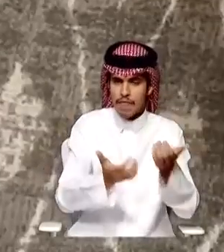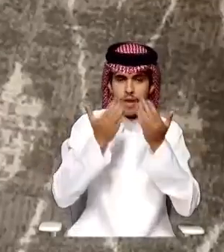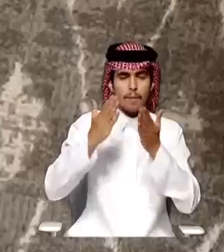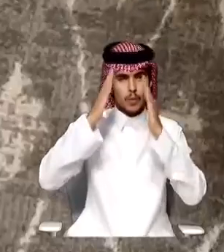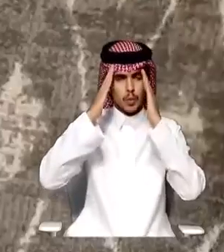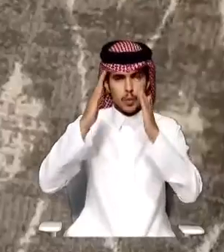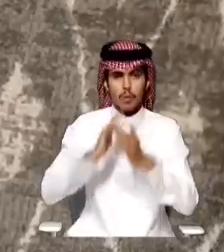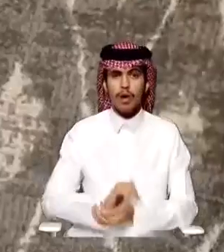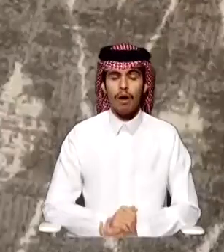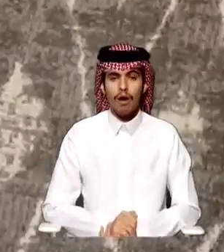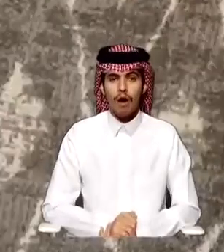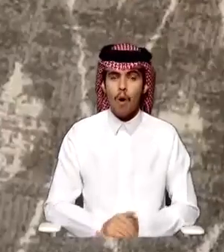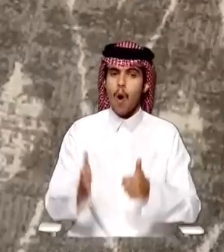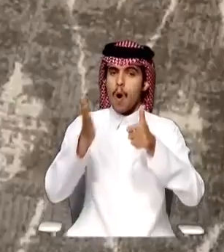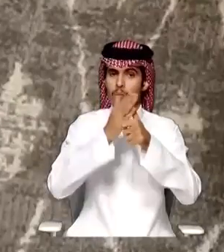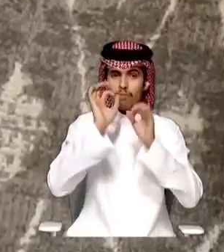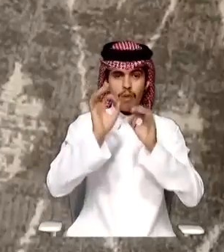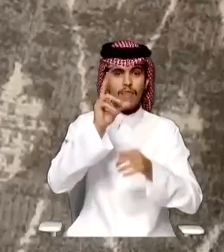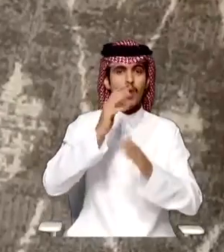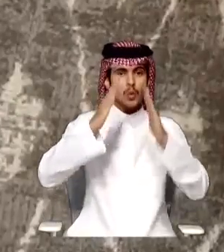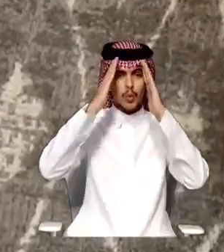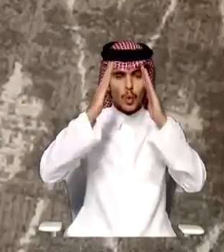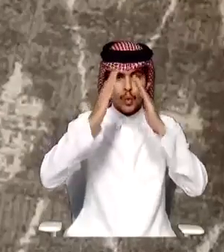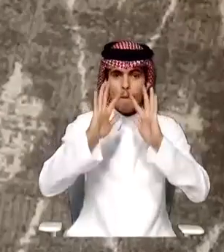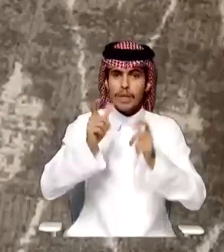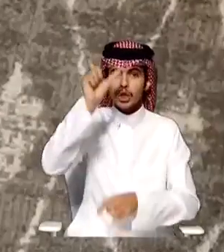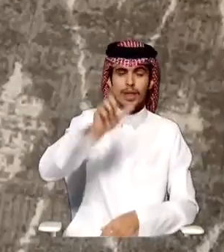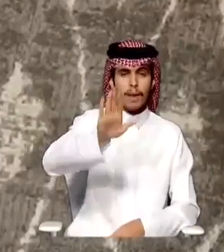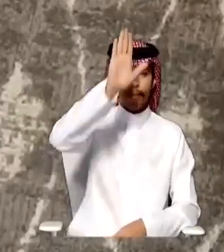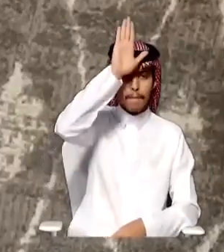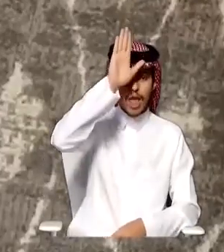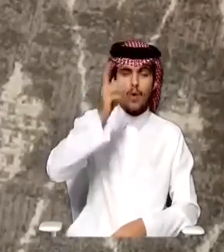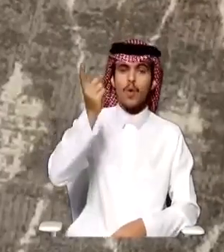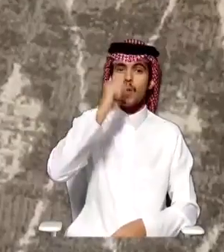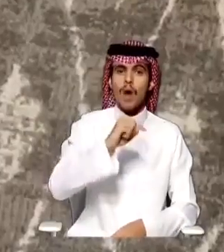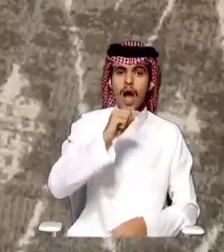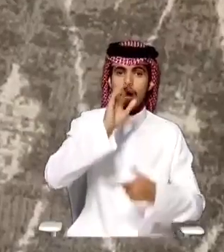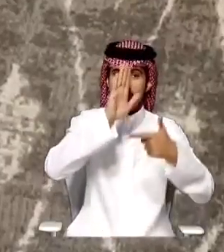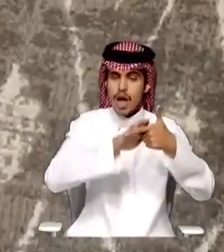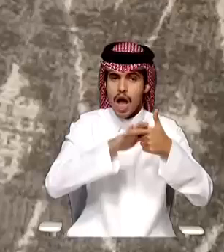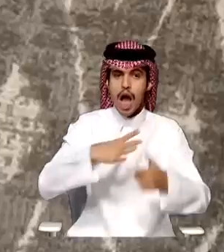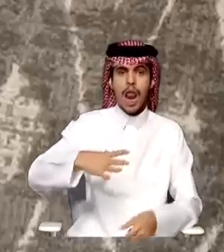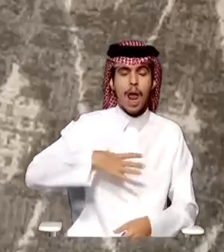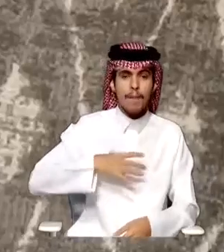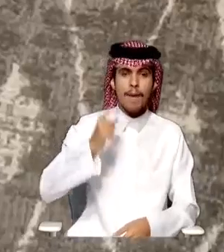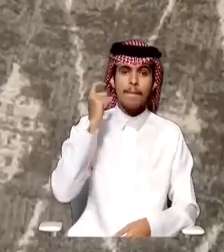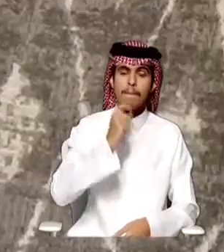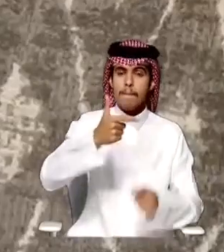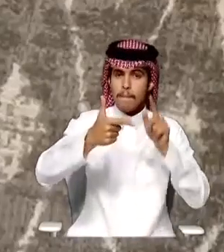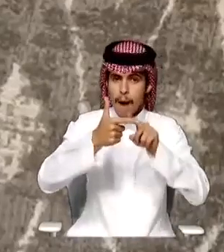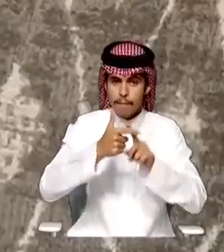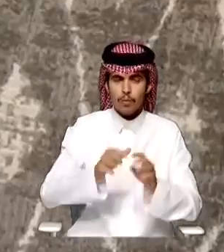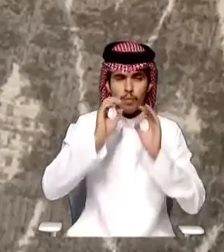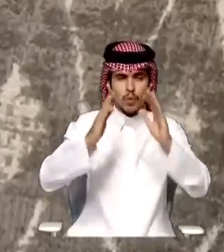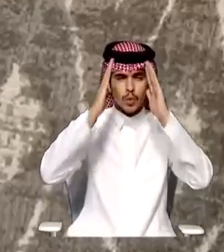واولا نتقدم بالشكر لخادم الحرمين الشريفين الملك سلمان وسمو ولي عهد الامير محمد بن سلمان وكذلك ايضا وزير التعليم على